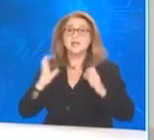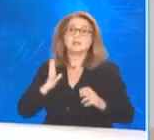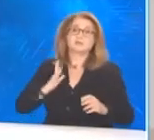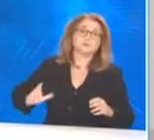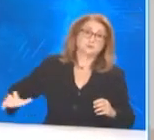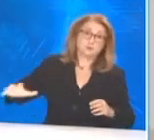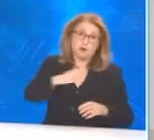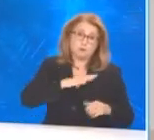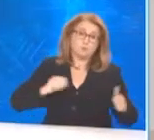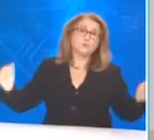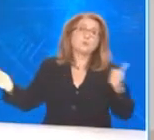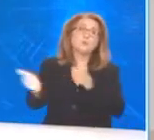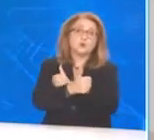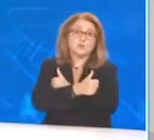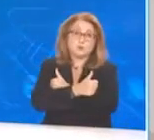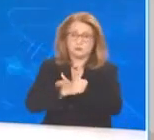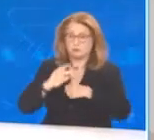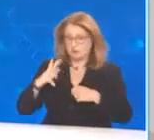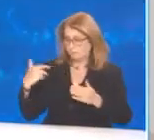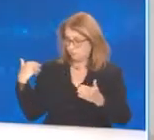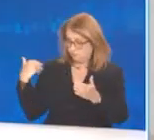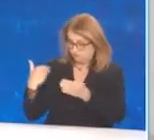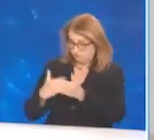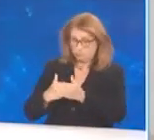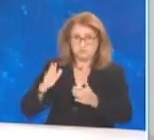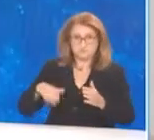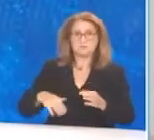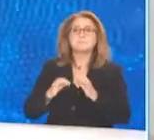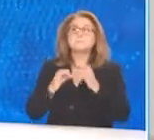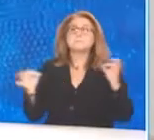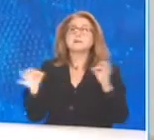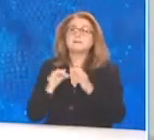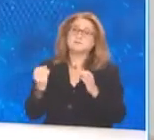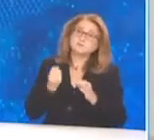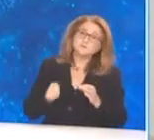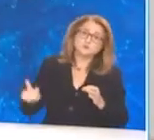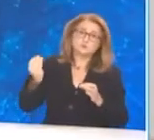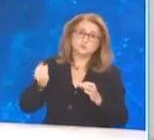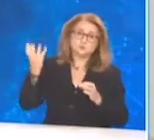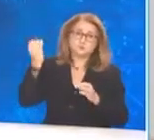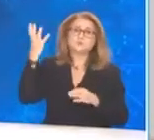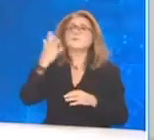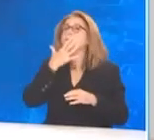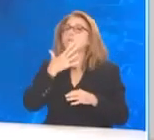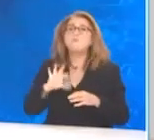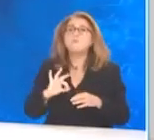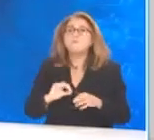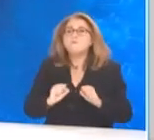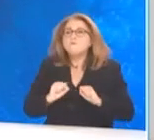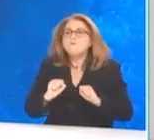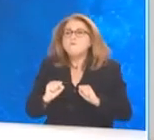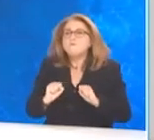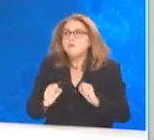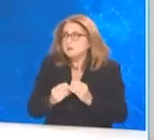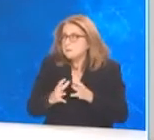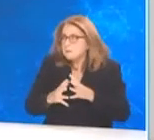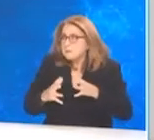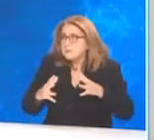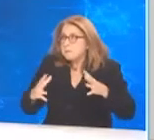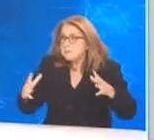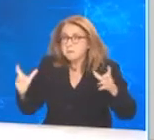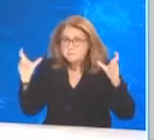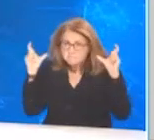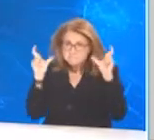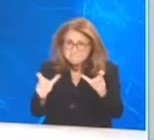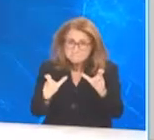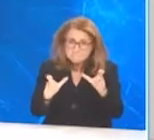ημέρες προχώρησε στη λήψη επιπλέον μέτρων προκειμένου να ανακοπεί η αυξητική τάση των κρουσμάτων. Όπως ανακοινώθηκε χθες,